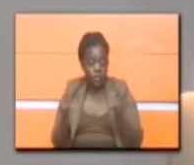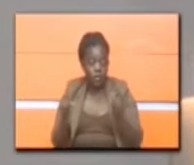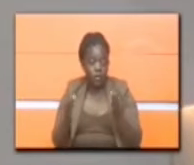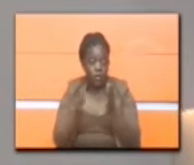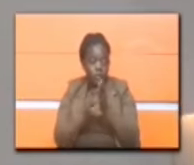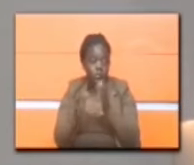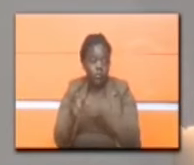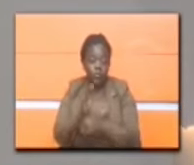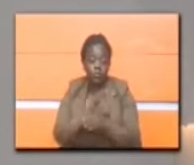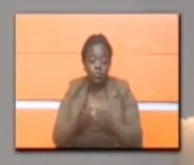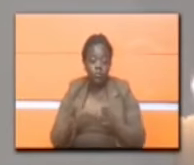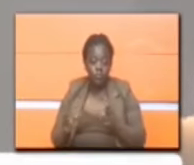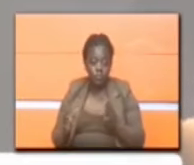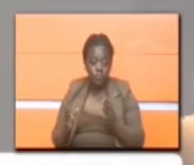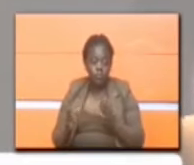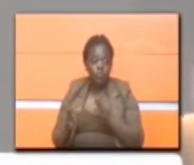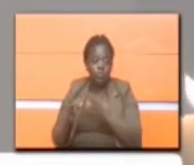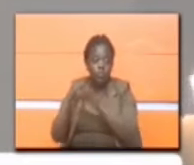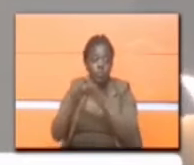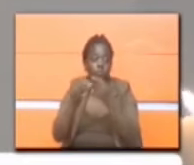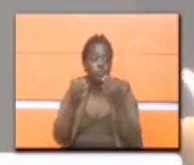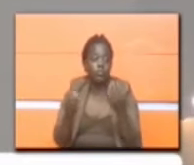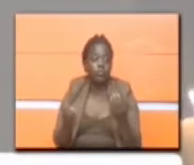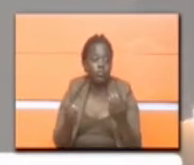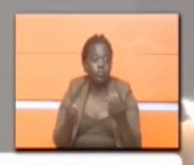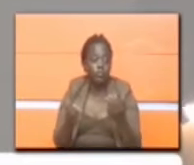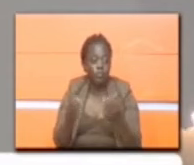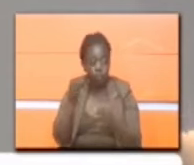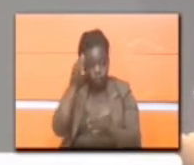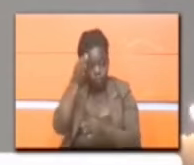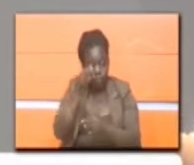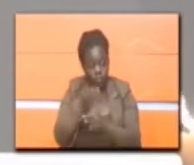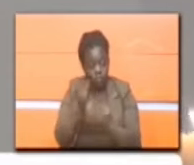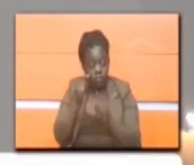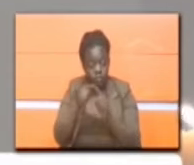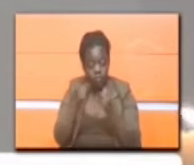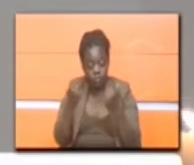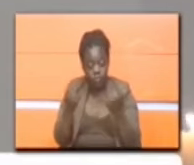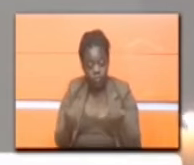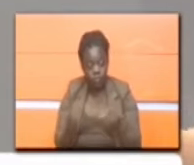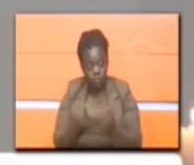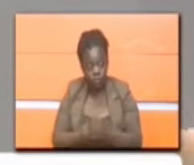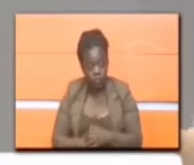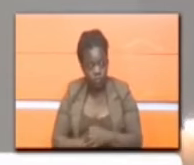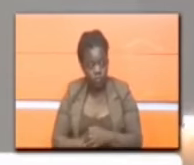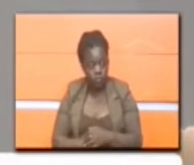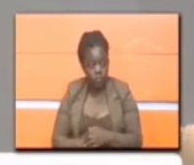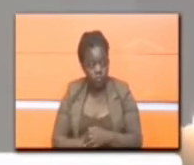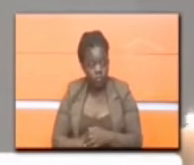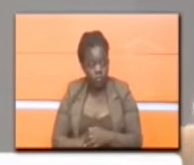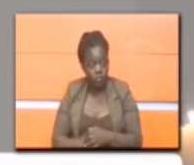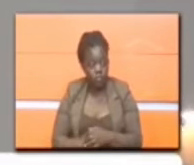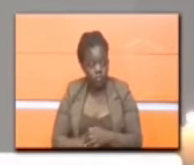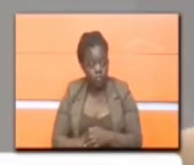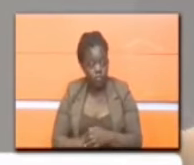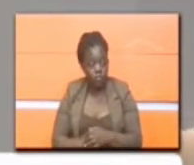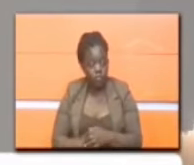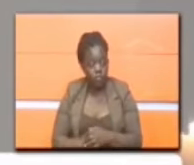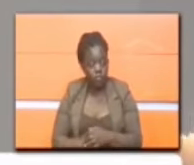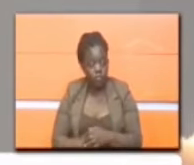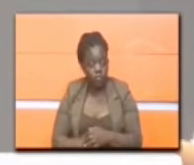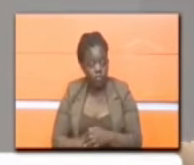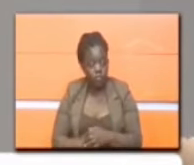Is effective when it arouses faith. Even now, our marriage, you are married, our daughter is